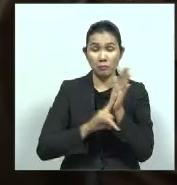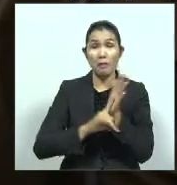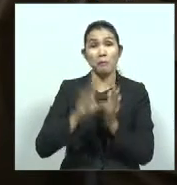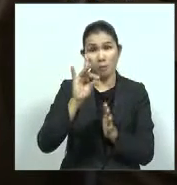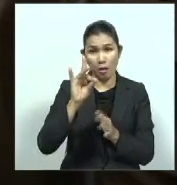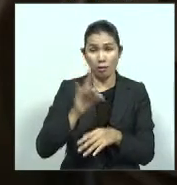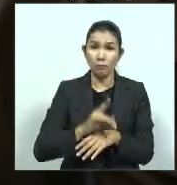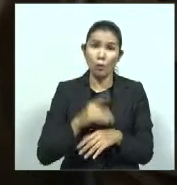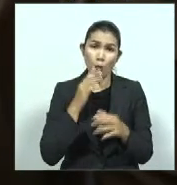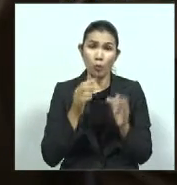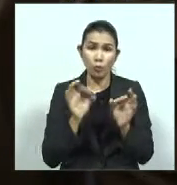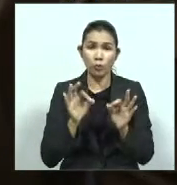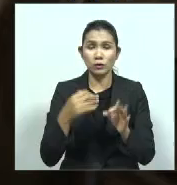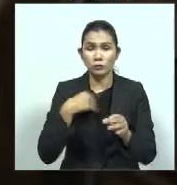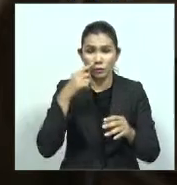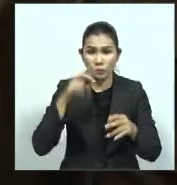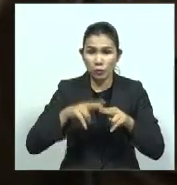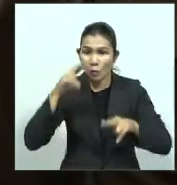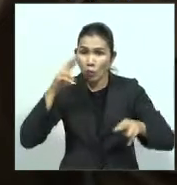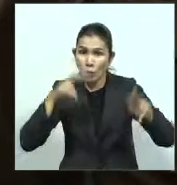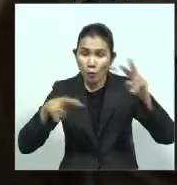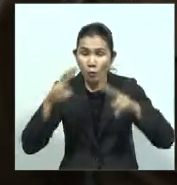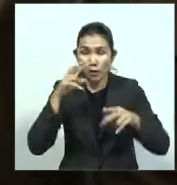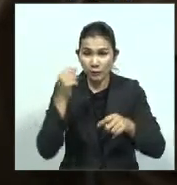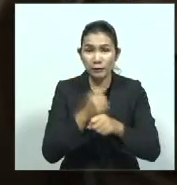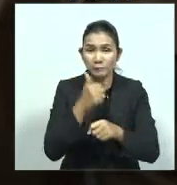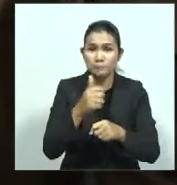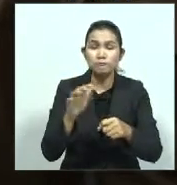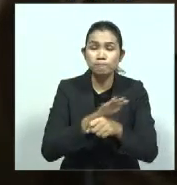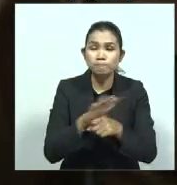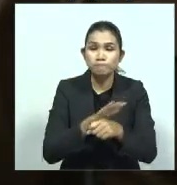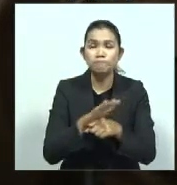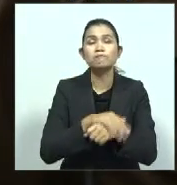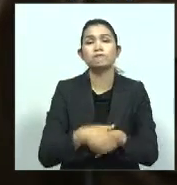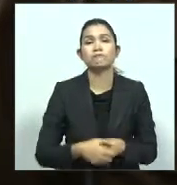ก็ค่อนข้างสามารถยังควบคุมได้ในระดับหนึ่งนะครับ